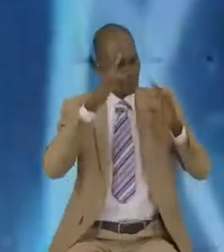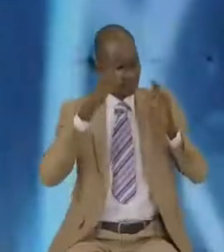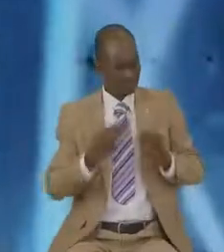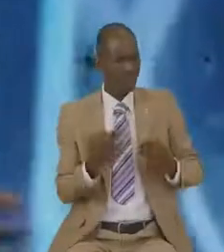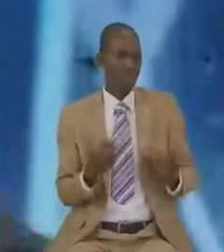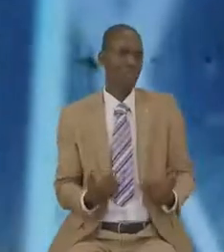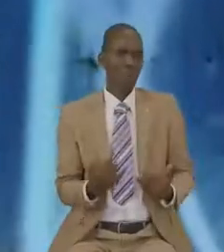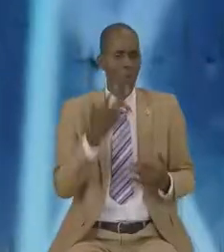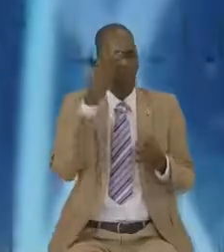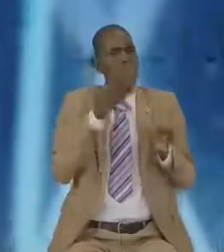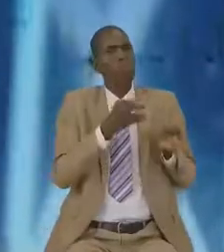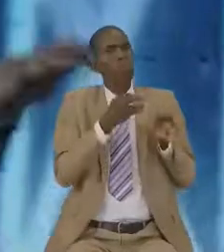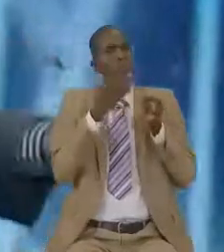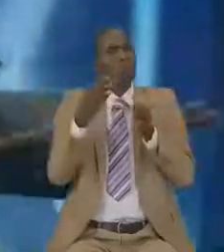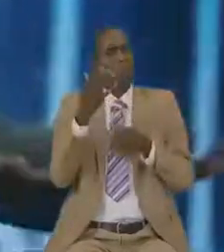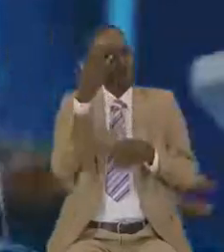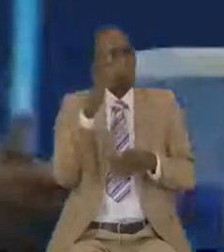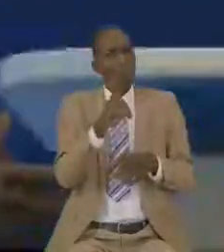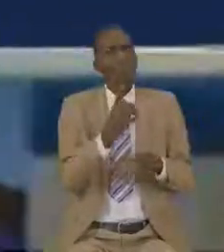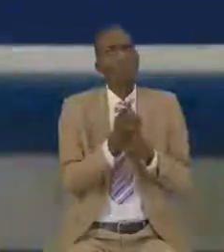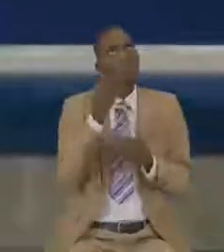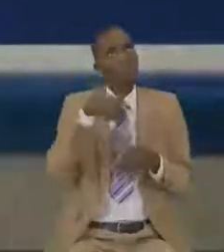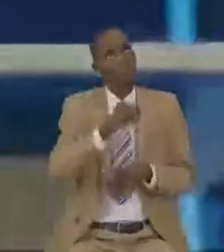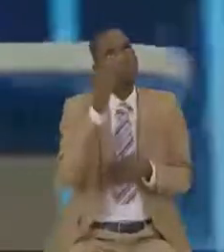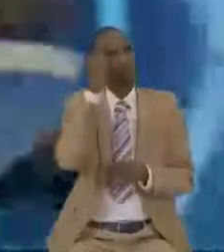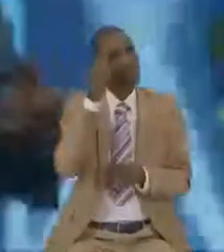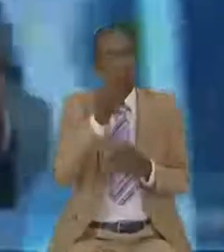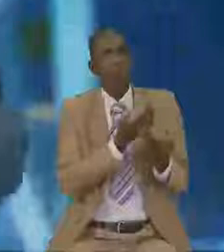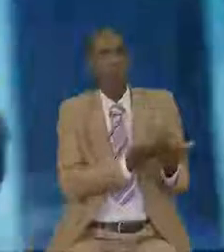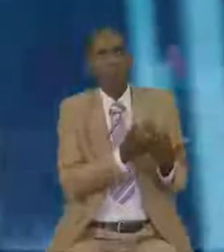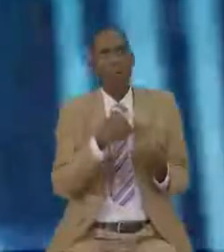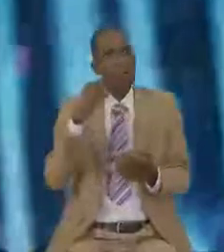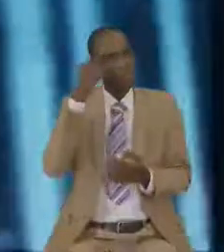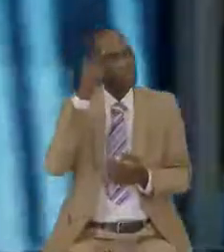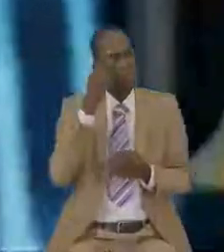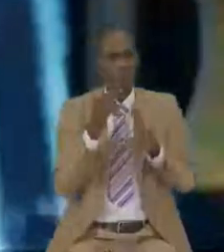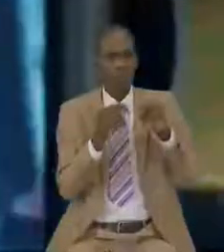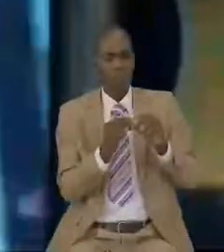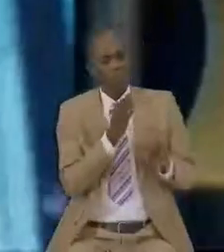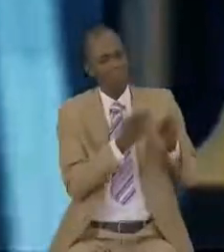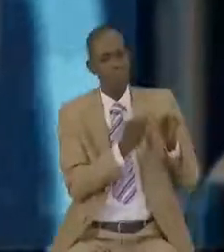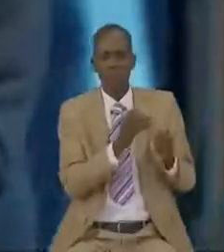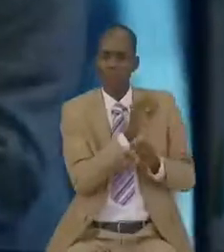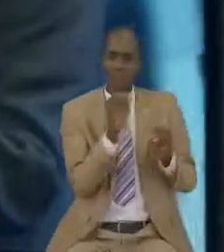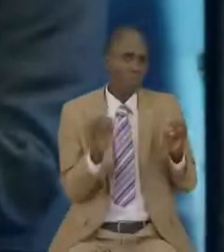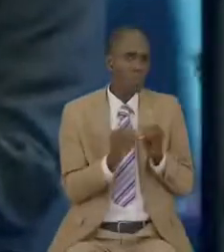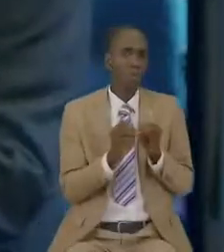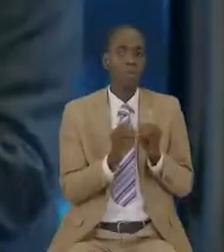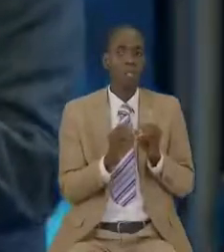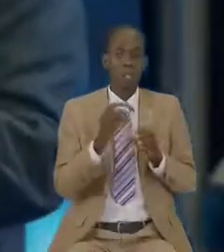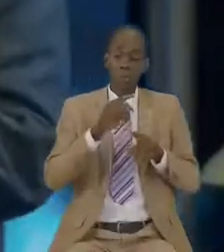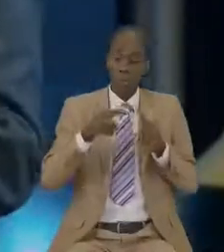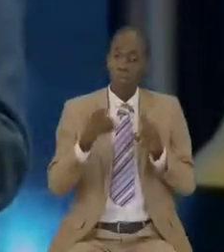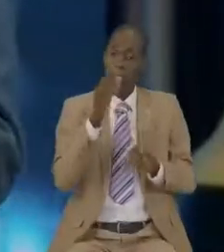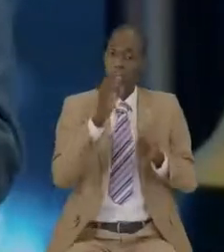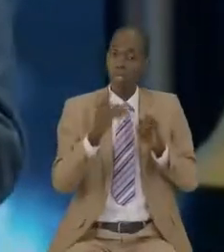arrière? Pourquoi ne pas te repunir? Pourquoi ne pas croire à moi? Et tu es encore au-delà là-bas. Si le Fils vous